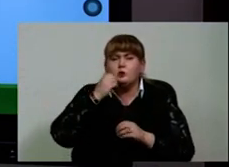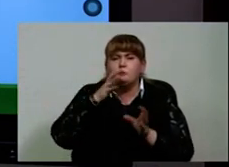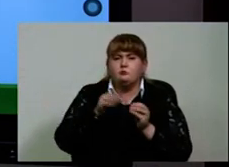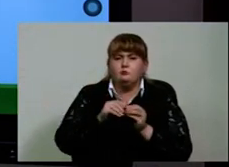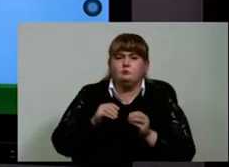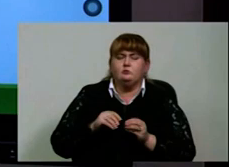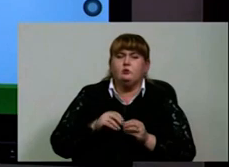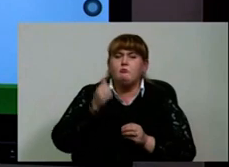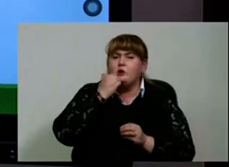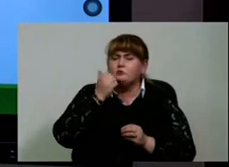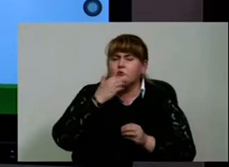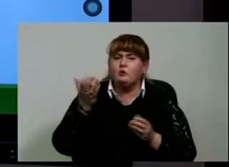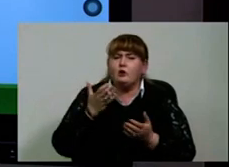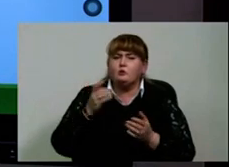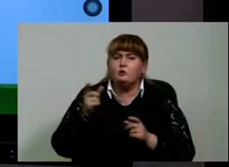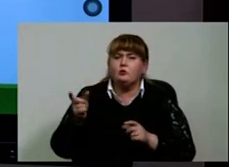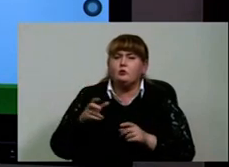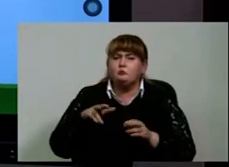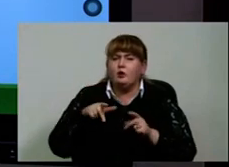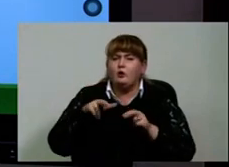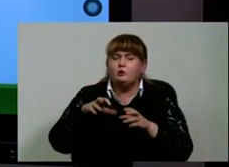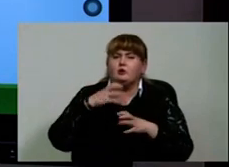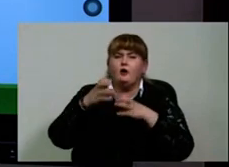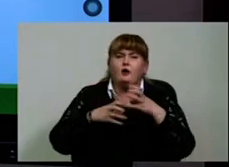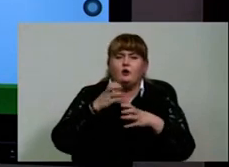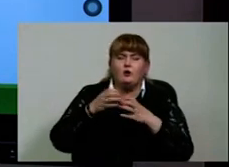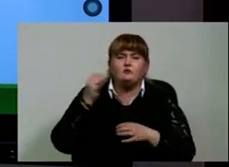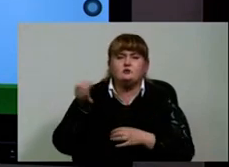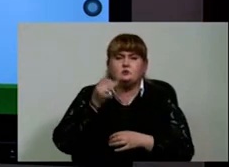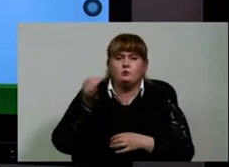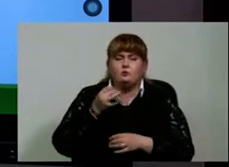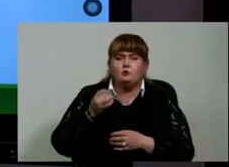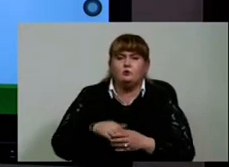Москву, которую Шурка проходит в школе по географии и истории.